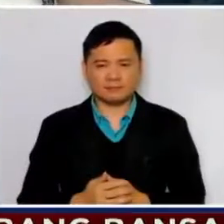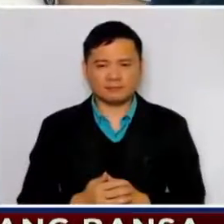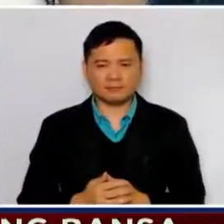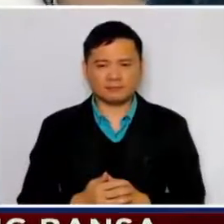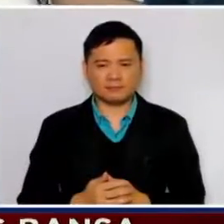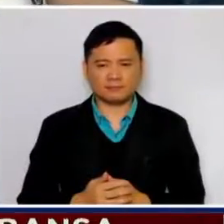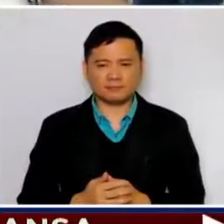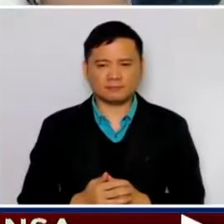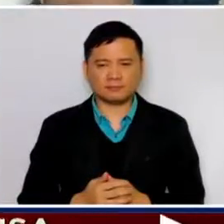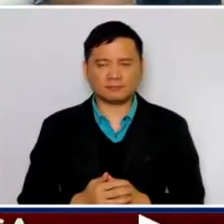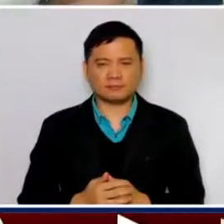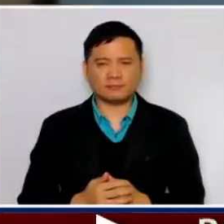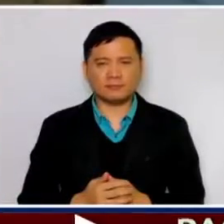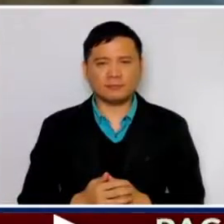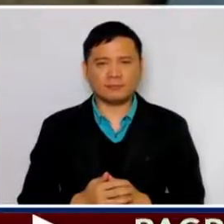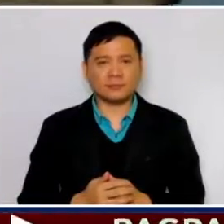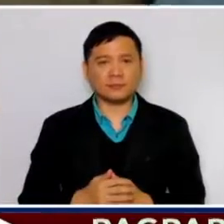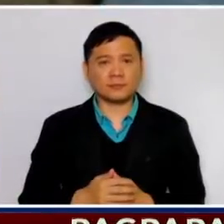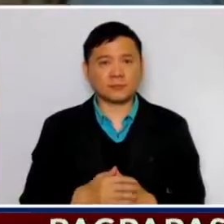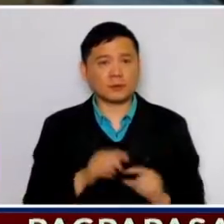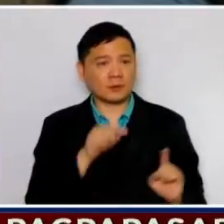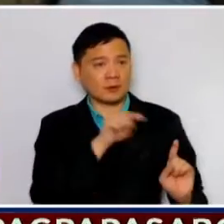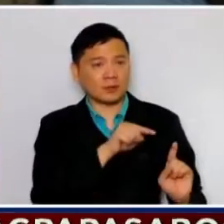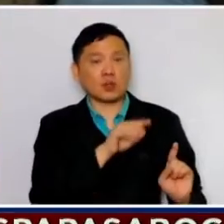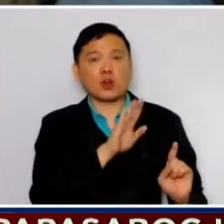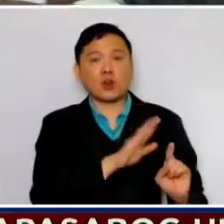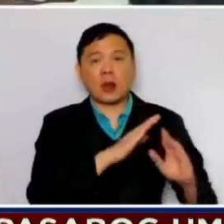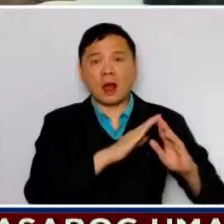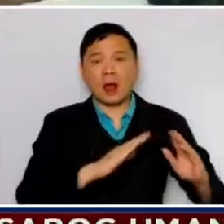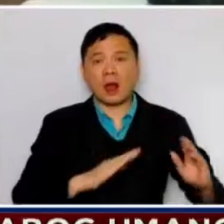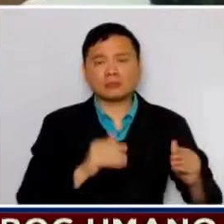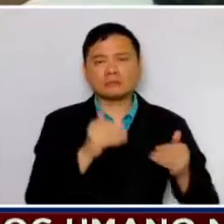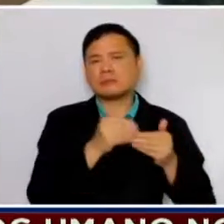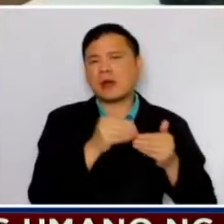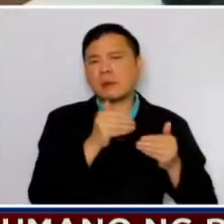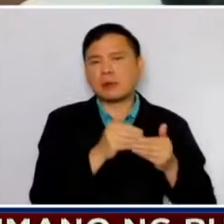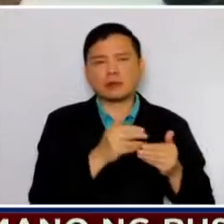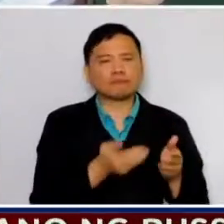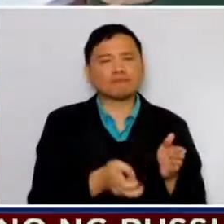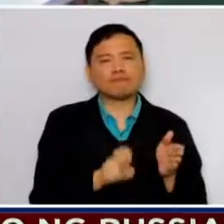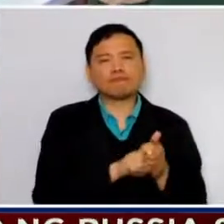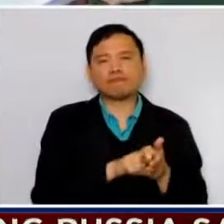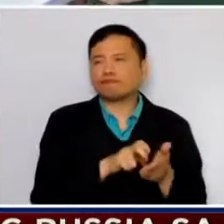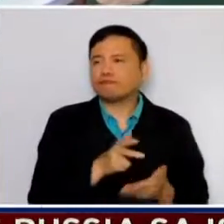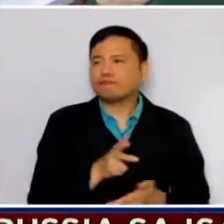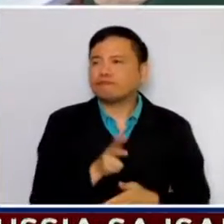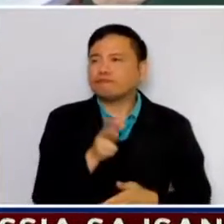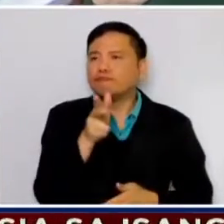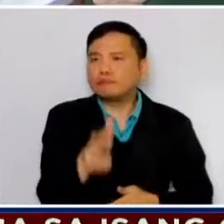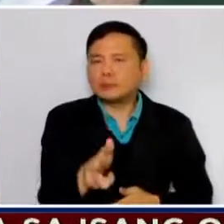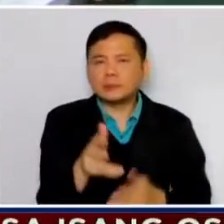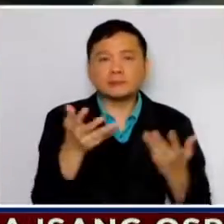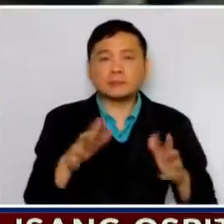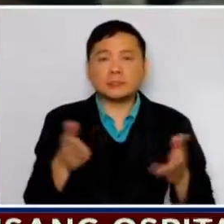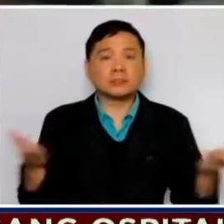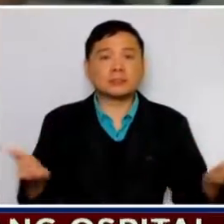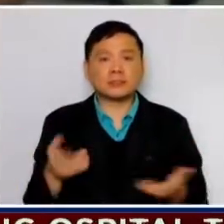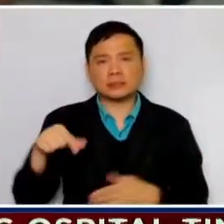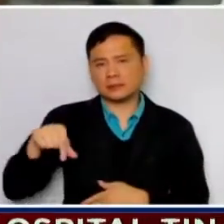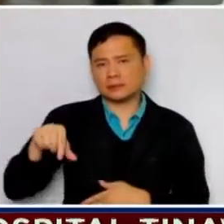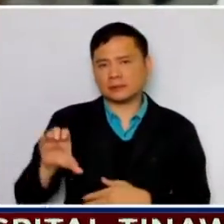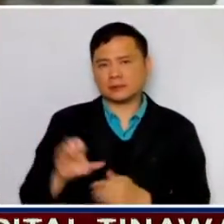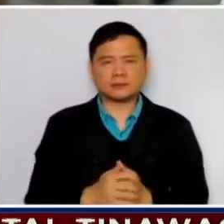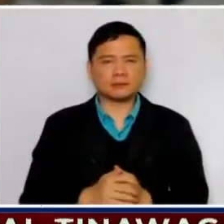Isang sakay lang mula sa bahay ni Rosalie, ang COVID vaccination site na ito sa tanggapan ng Philippine Medical Association sa Quezon City. Kaya